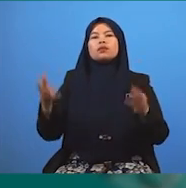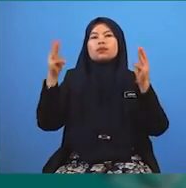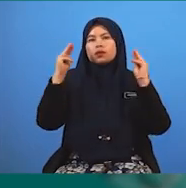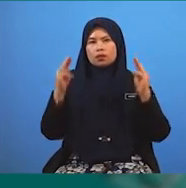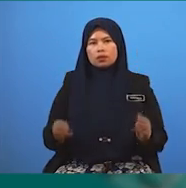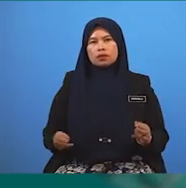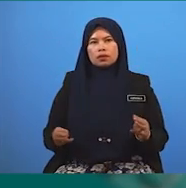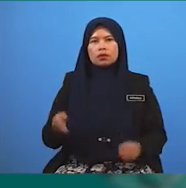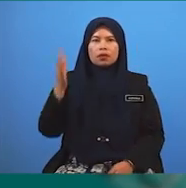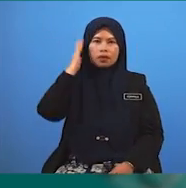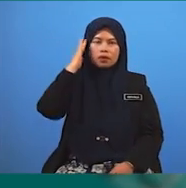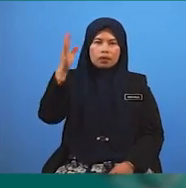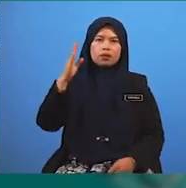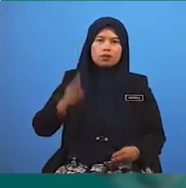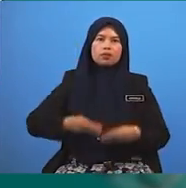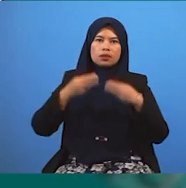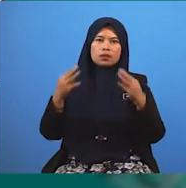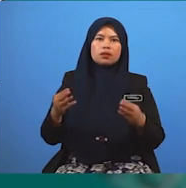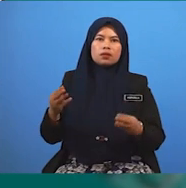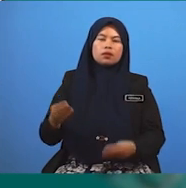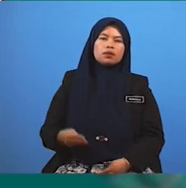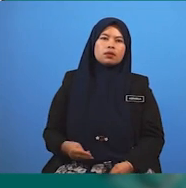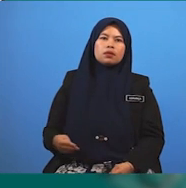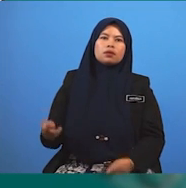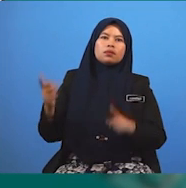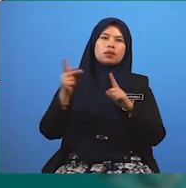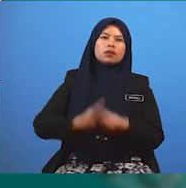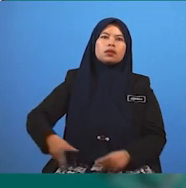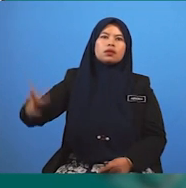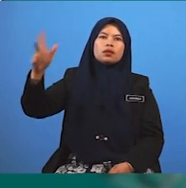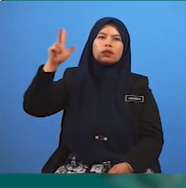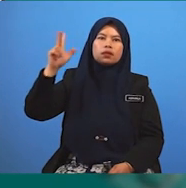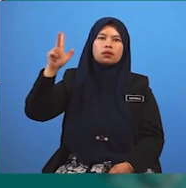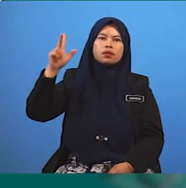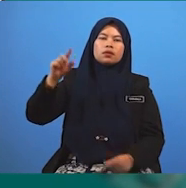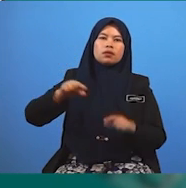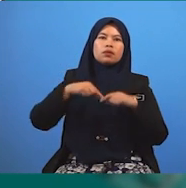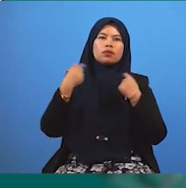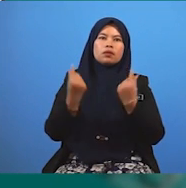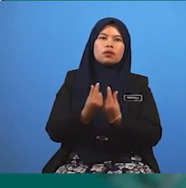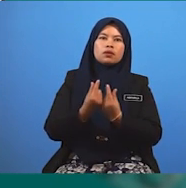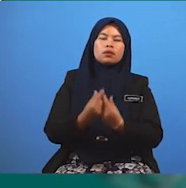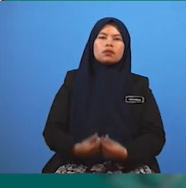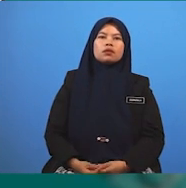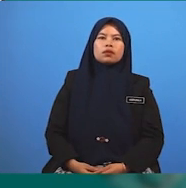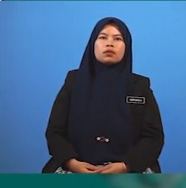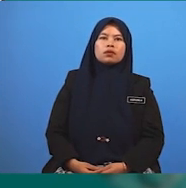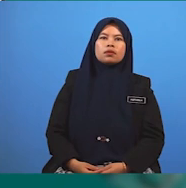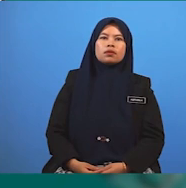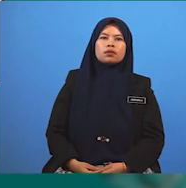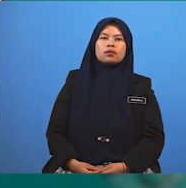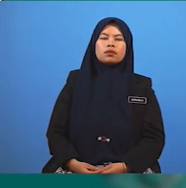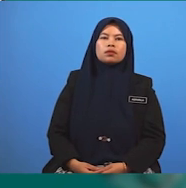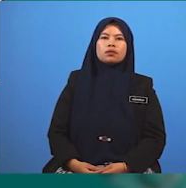tiga golongan, iaitu yang pertama Ashabul Yamin, iaitu